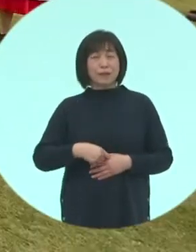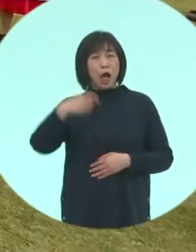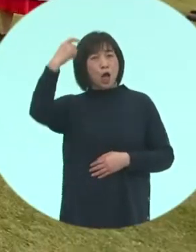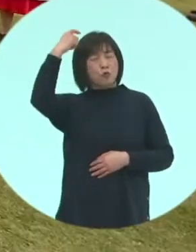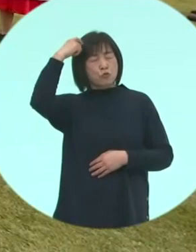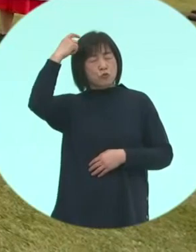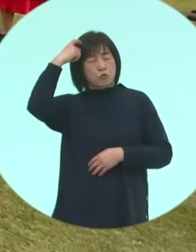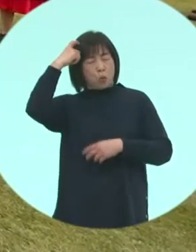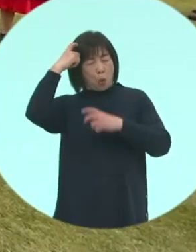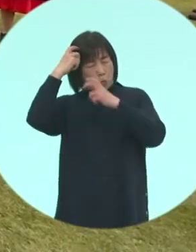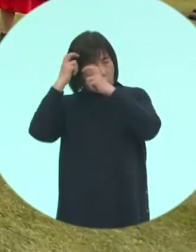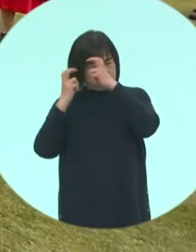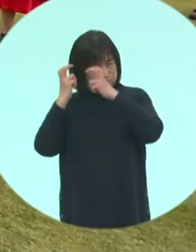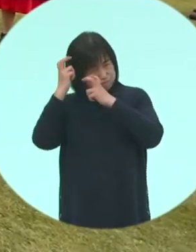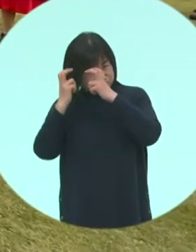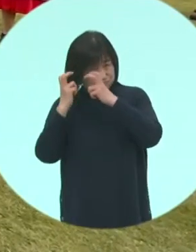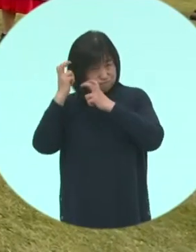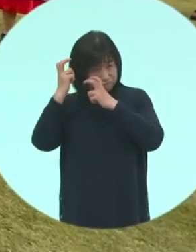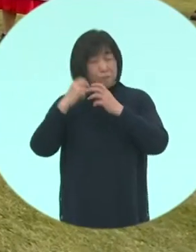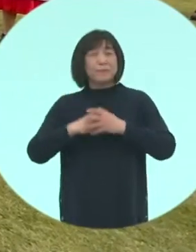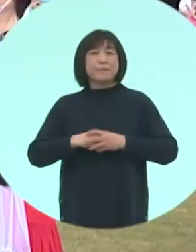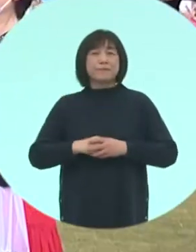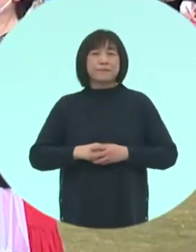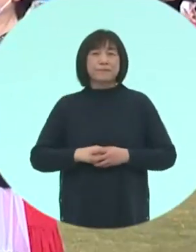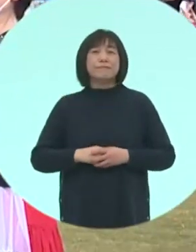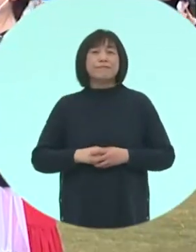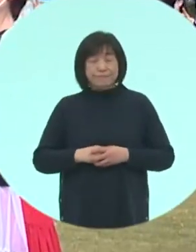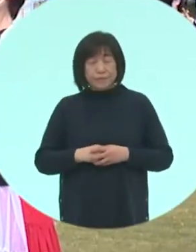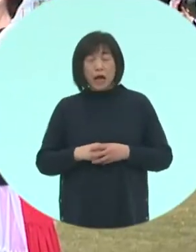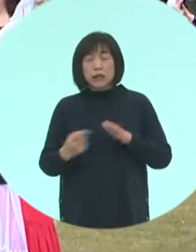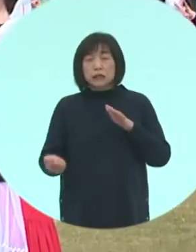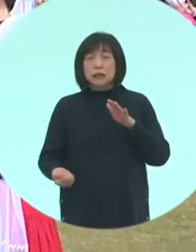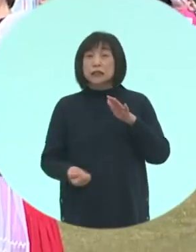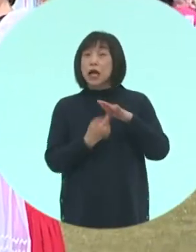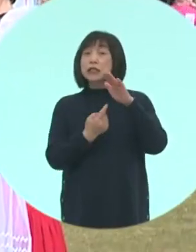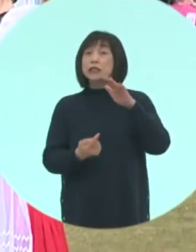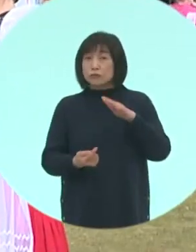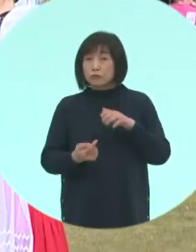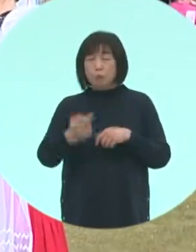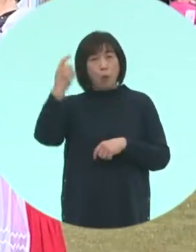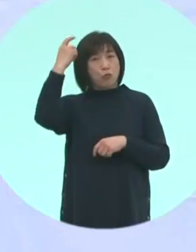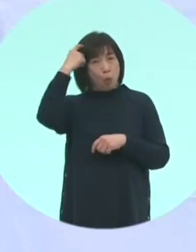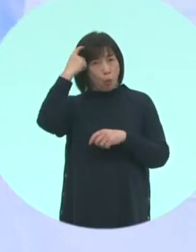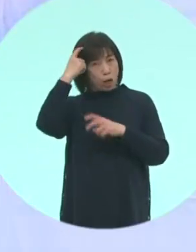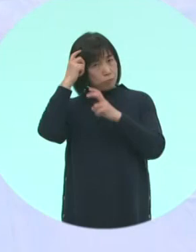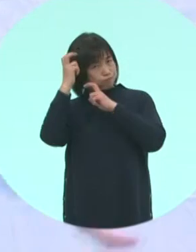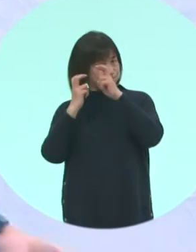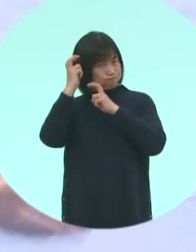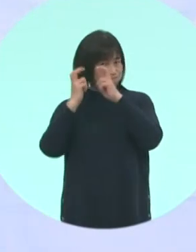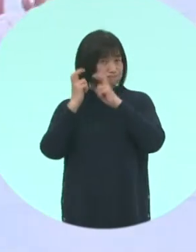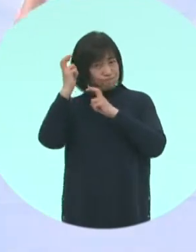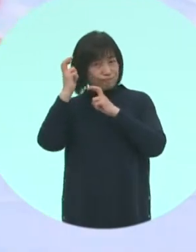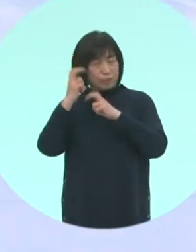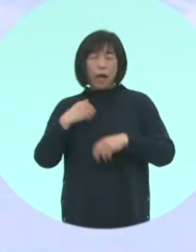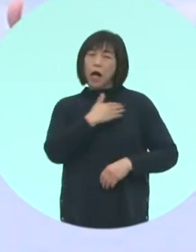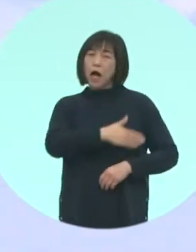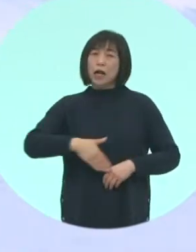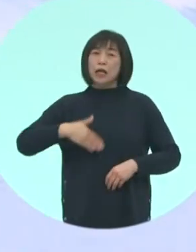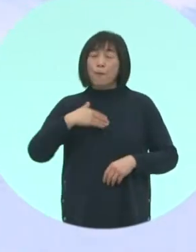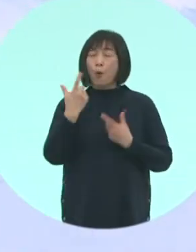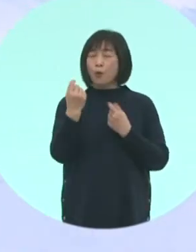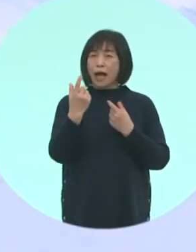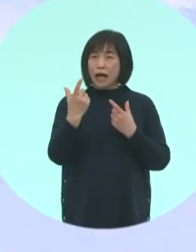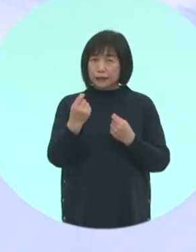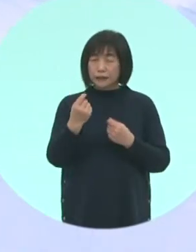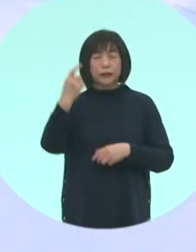脳が鍛えられますね。 ね、でもね、ちょっとこう刺激を与えるだけで脳が活性化しますので、体もそうなんですけど、うん、この脳